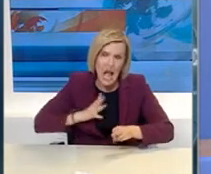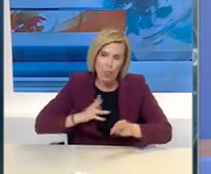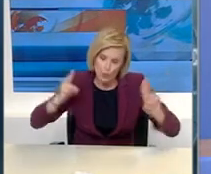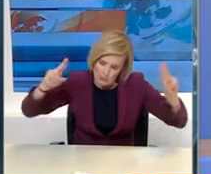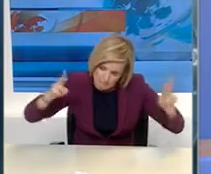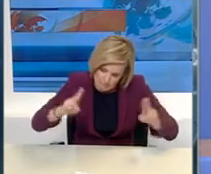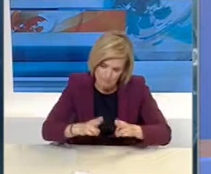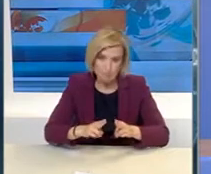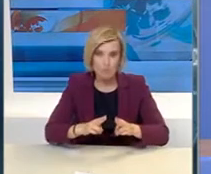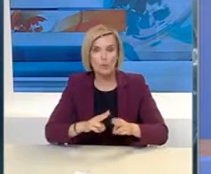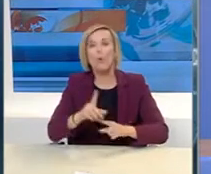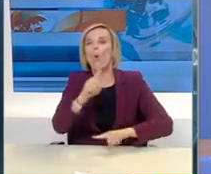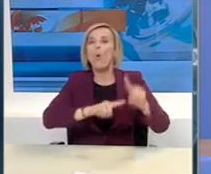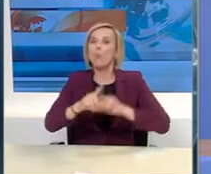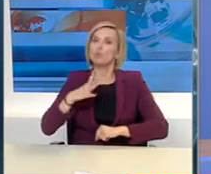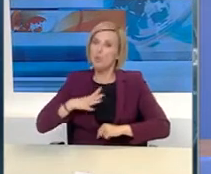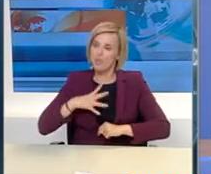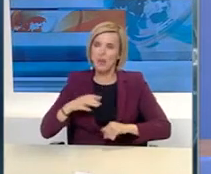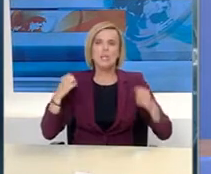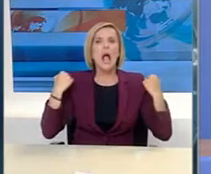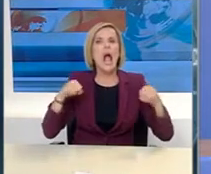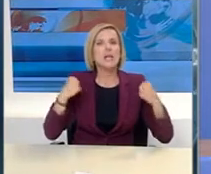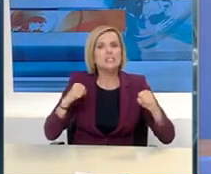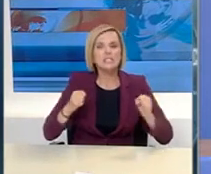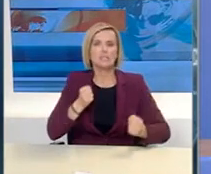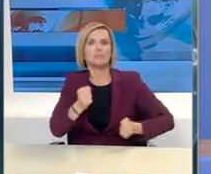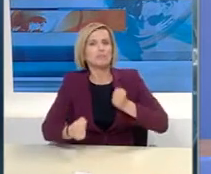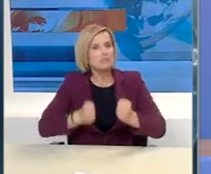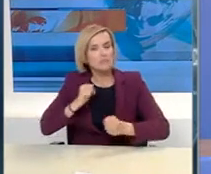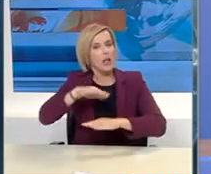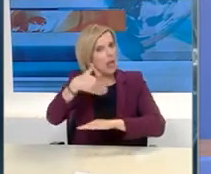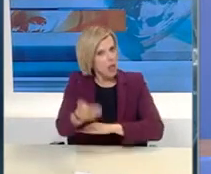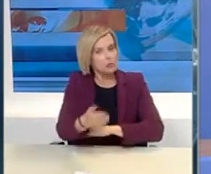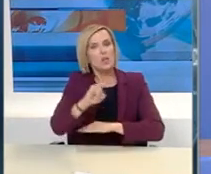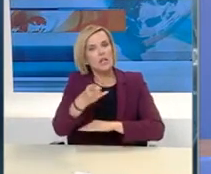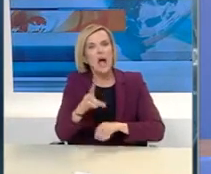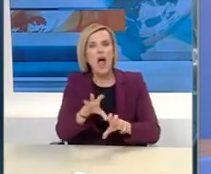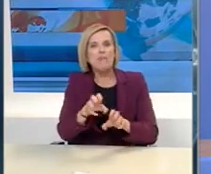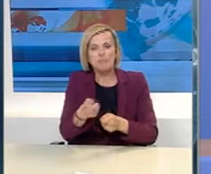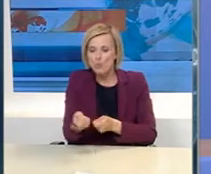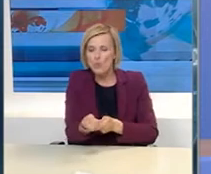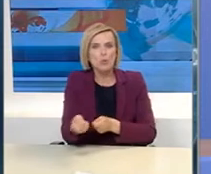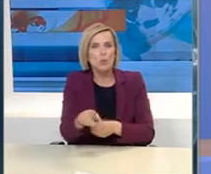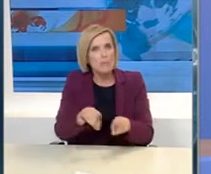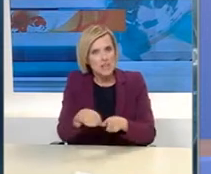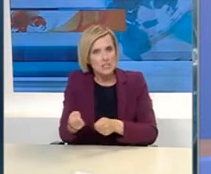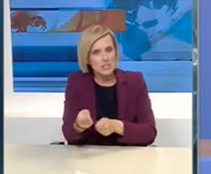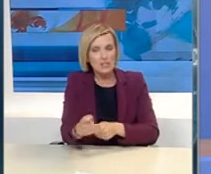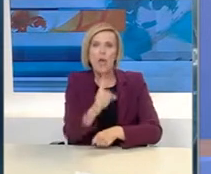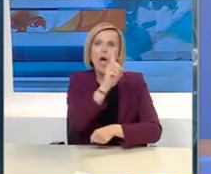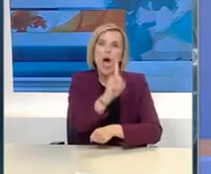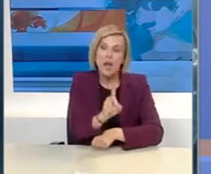Σωματική άσκηση σε εξωτερικό χώρο, η κίνηση με κατοικίδιο ζώο, ατομικά ή ένα δύο άτομα,